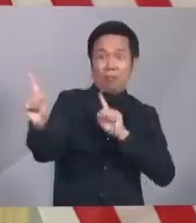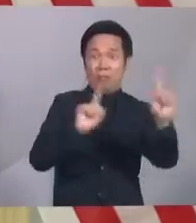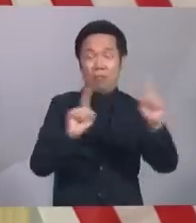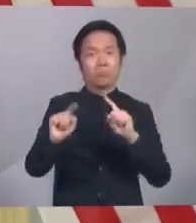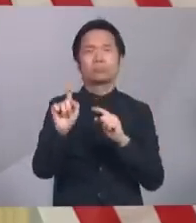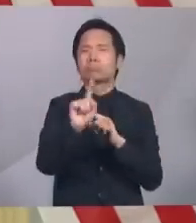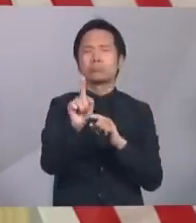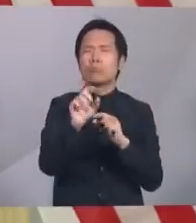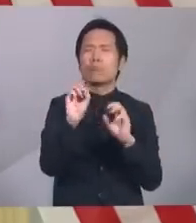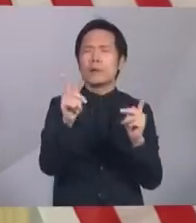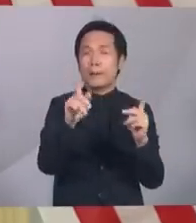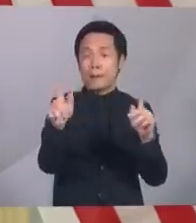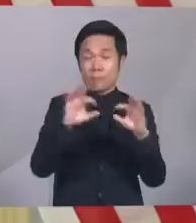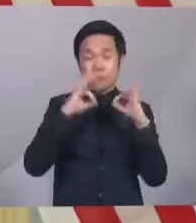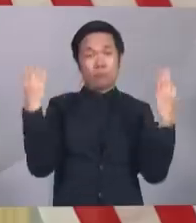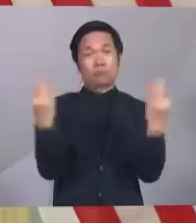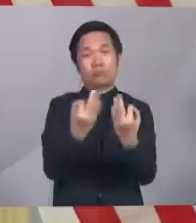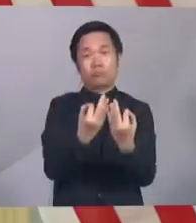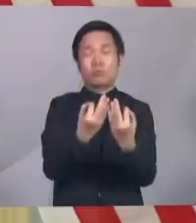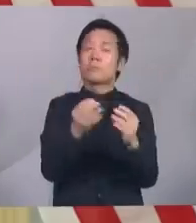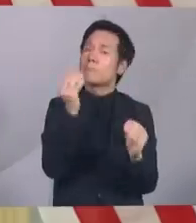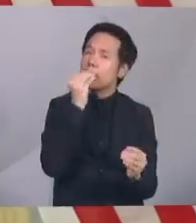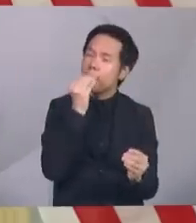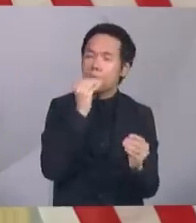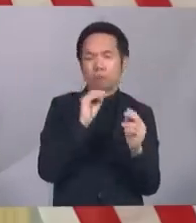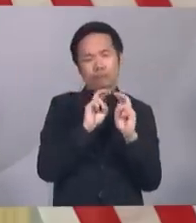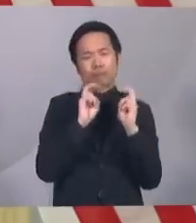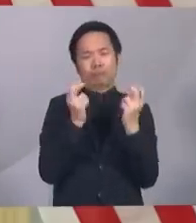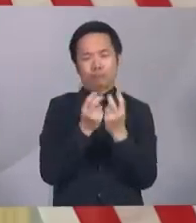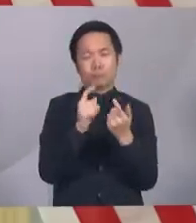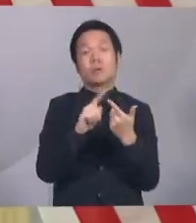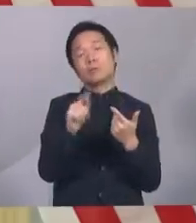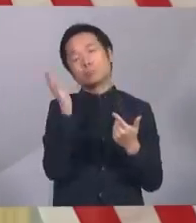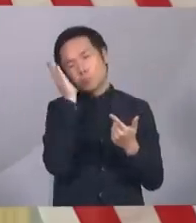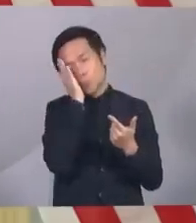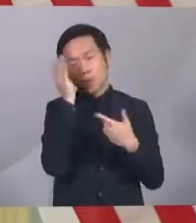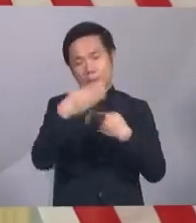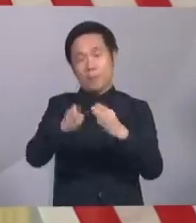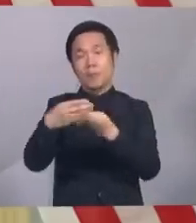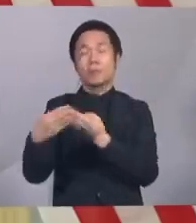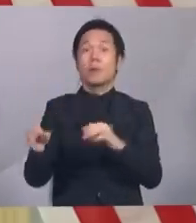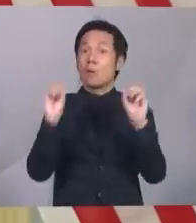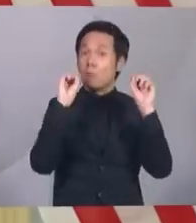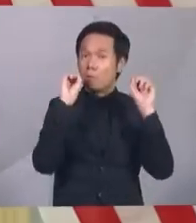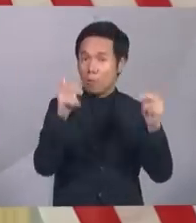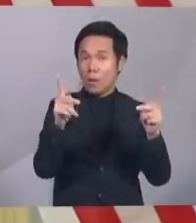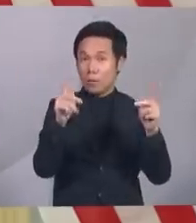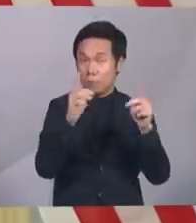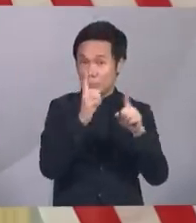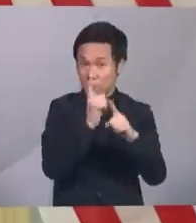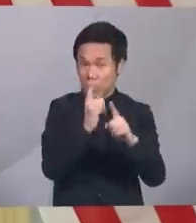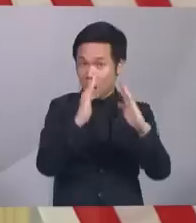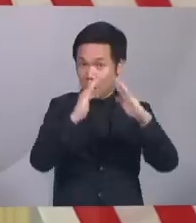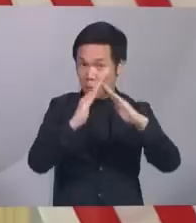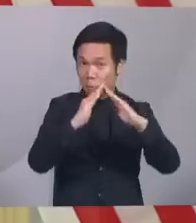makan bersama, tidur bersama dan sebagainya. Sebab itulah kerajaan memutuskan untuk